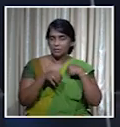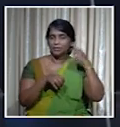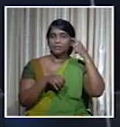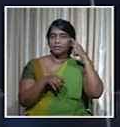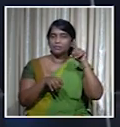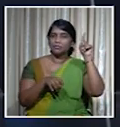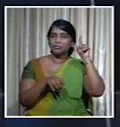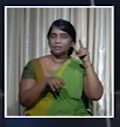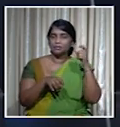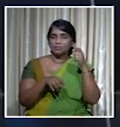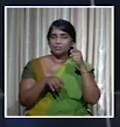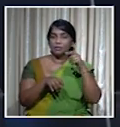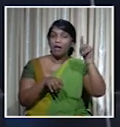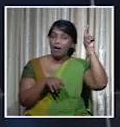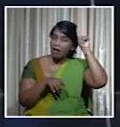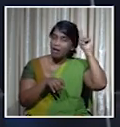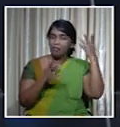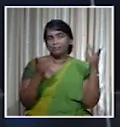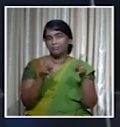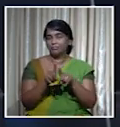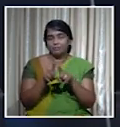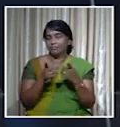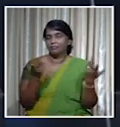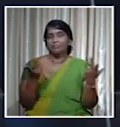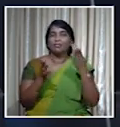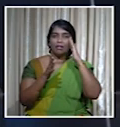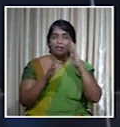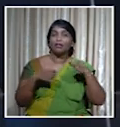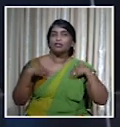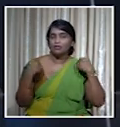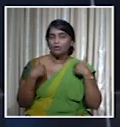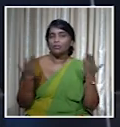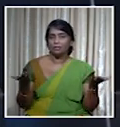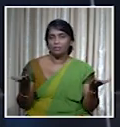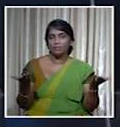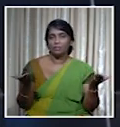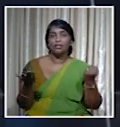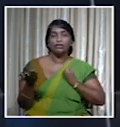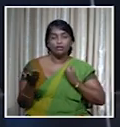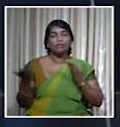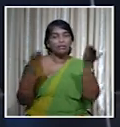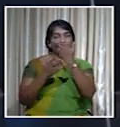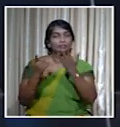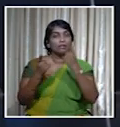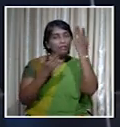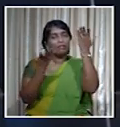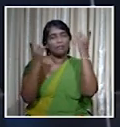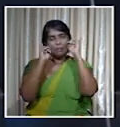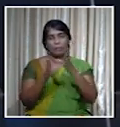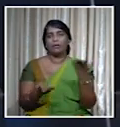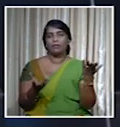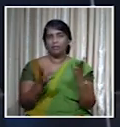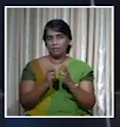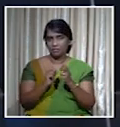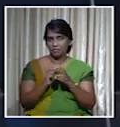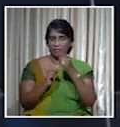ඉතින් හරක් ඒ හරකේ තත්ත්වයට පත් වුණාම ඕක තමයි සෞඛ්‍යයට වෙලා තියෙන්නේ මේ වෛද්‍ය ශාස්ත්‍රය වෙලා තියෙන හෙනේ මේක තමයි ඉතින් ඒ